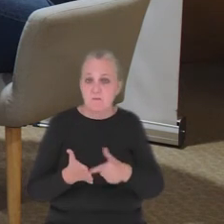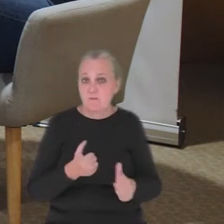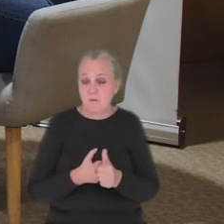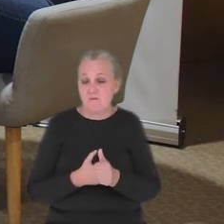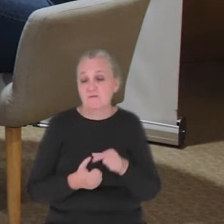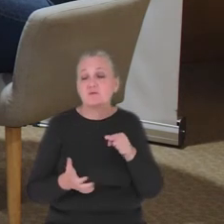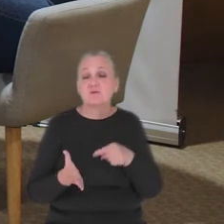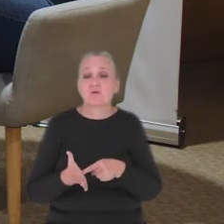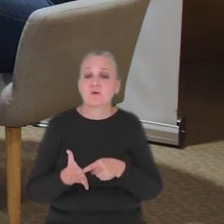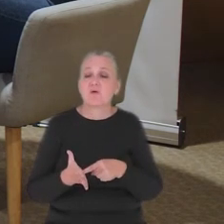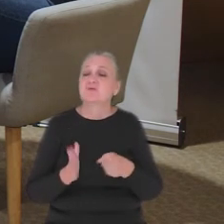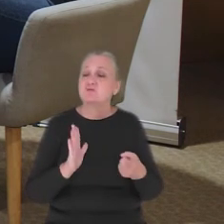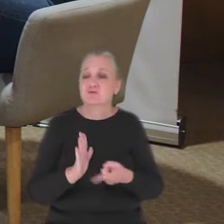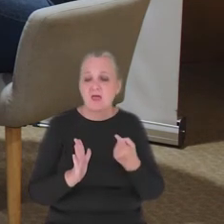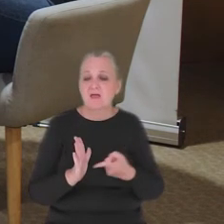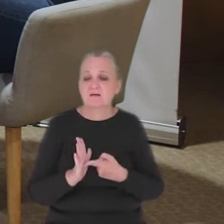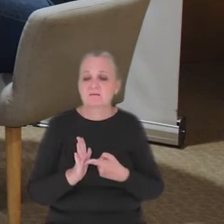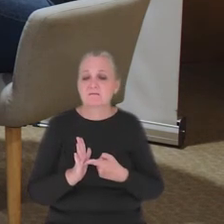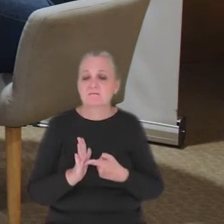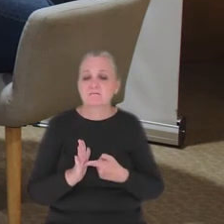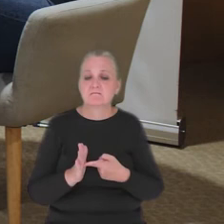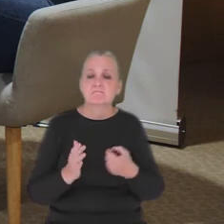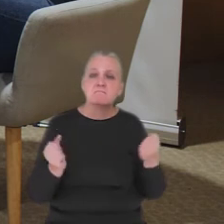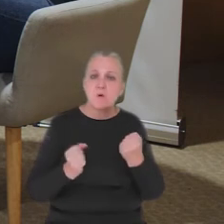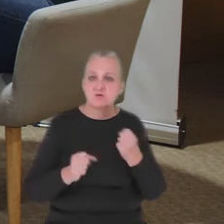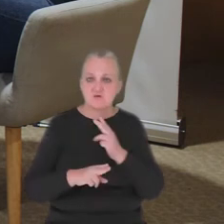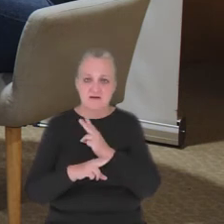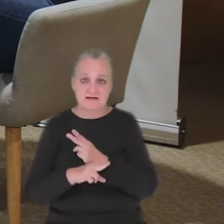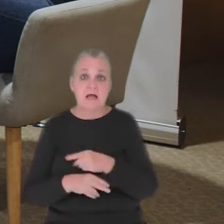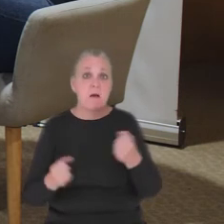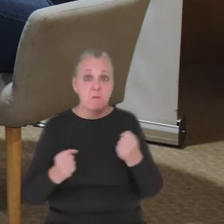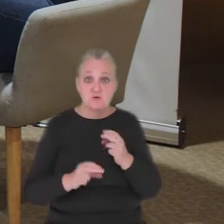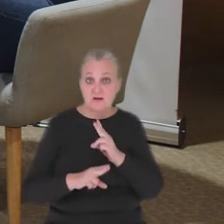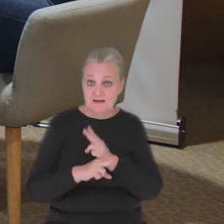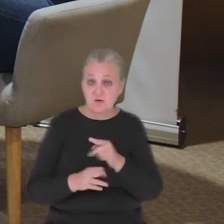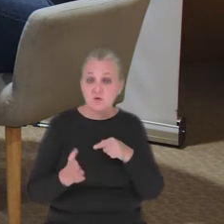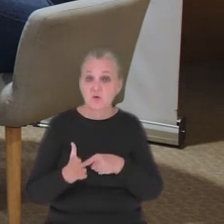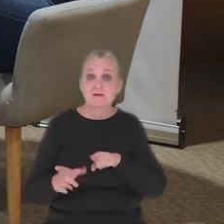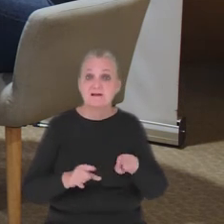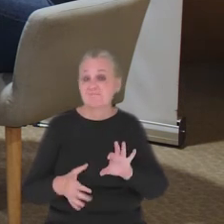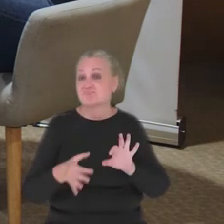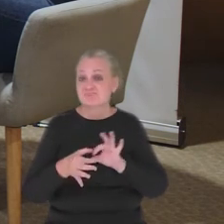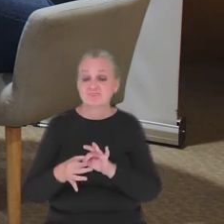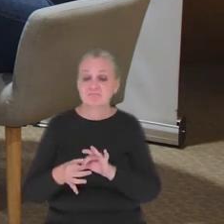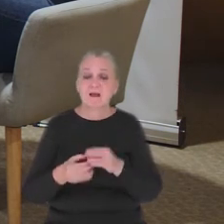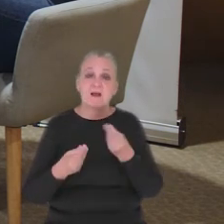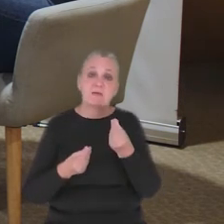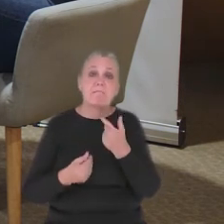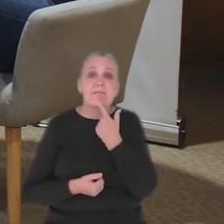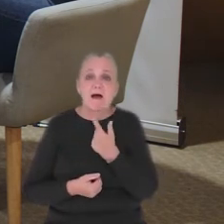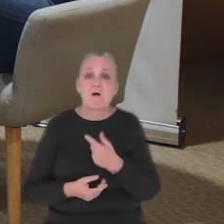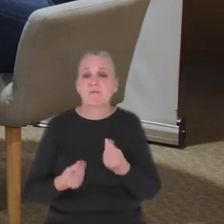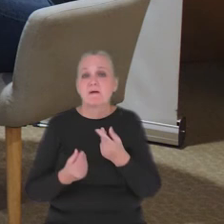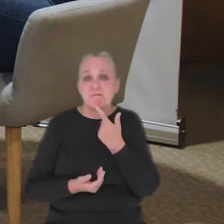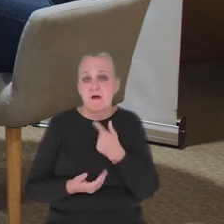są to bardzo często pozycje mocno niezależne, a mocna niezależność wiąże się z małymi funduszami, a małe fundusze